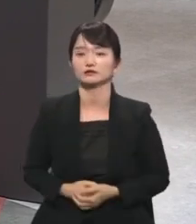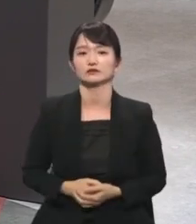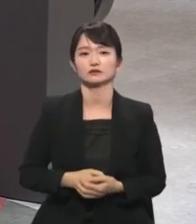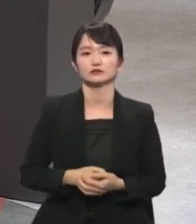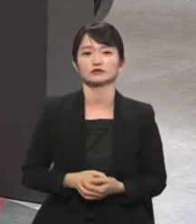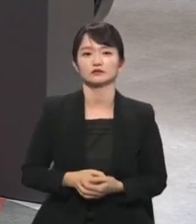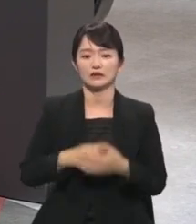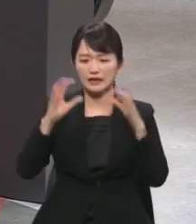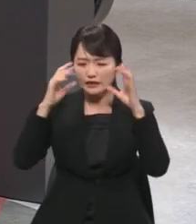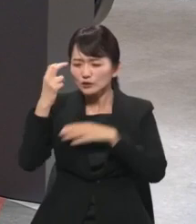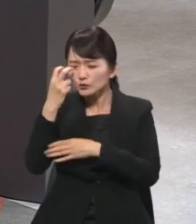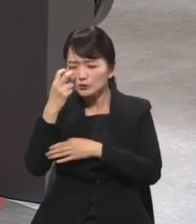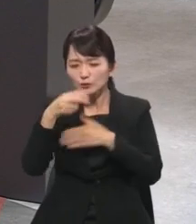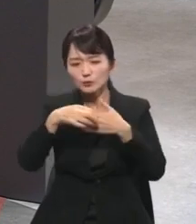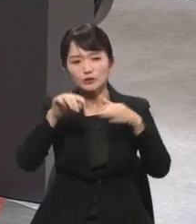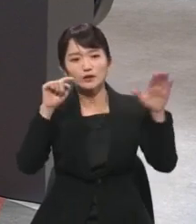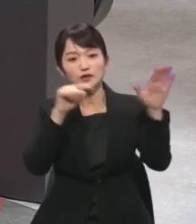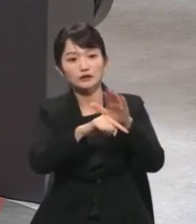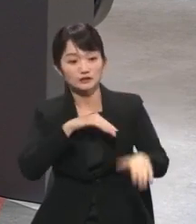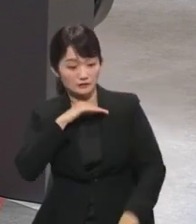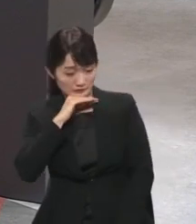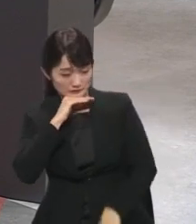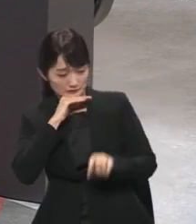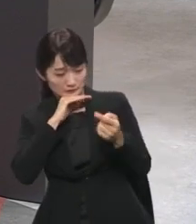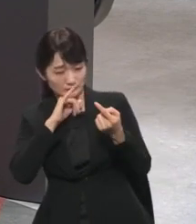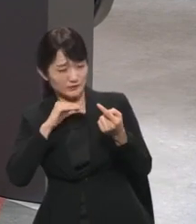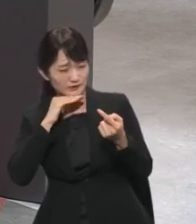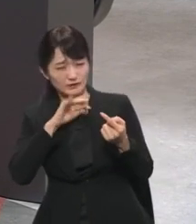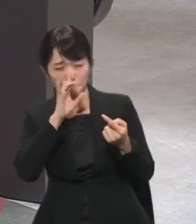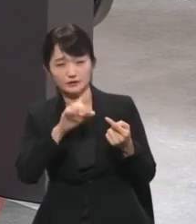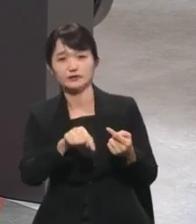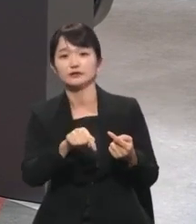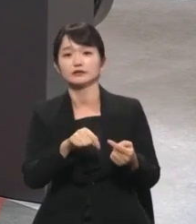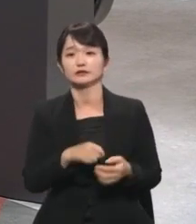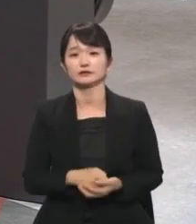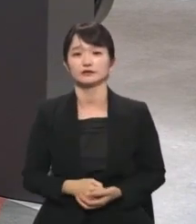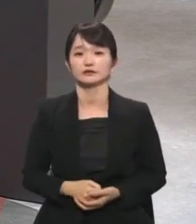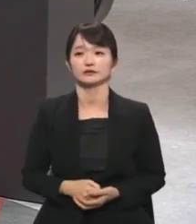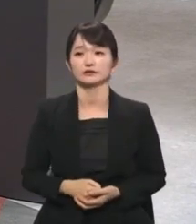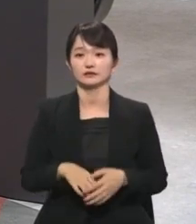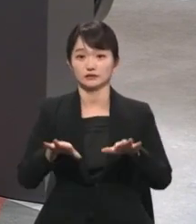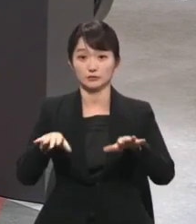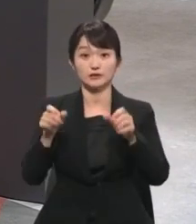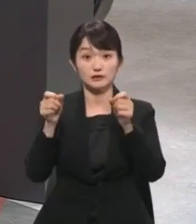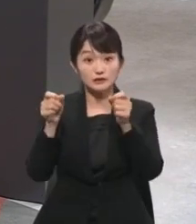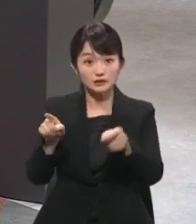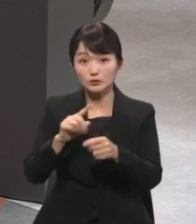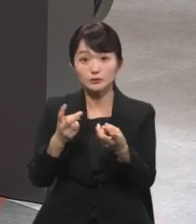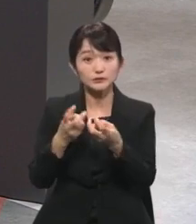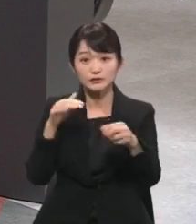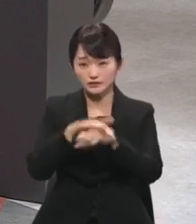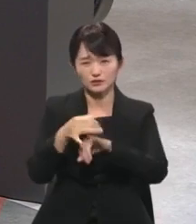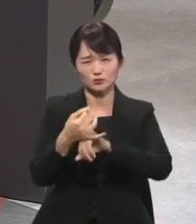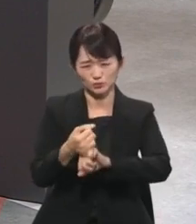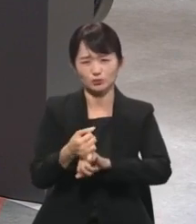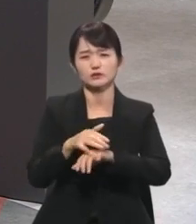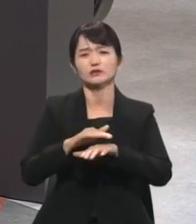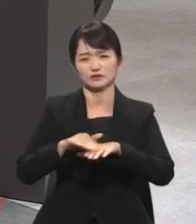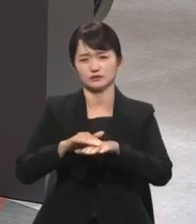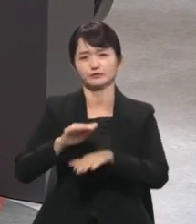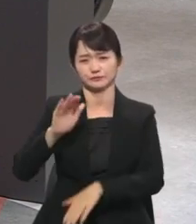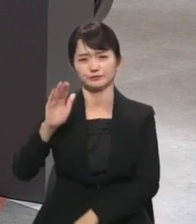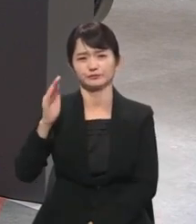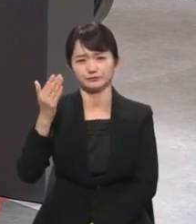100명씩 기다리고 있는 이런 현실은 이제 나오면 안 되잖아요이 문제는 이번 기회에 어떤 식으로든 꼭 좀 해결을 해야